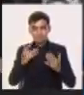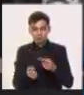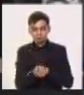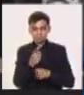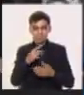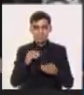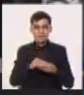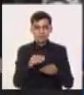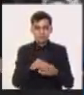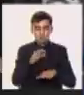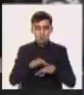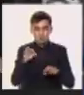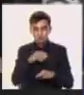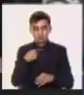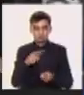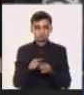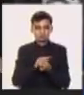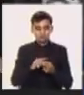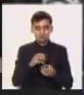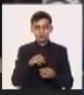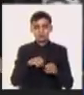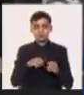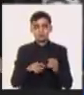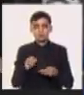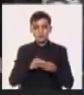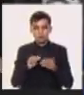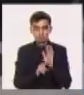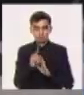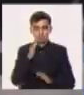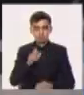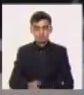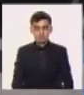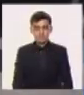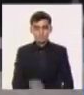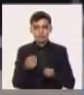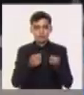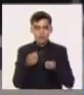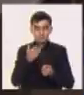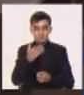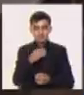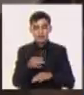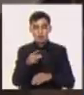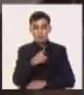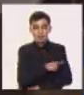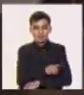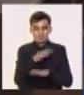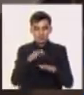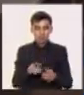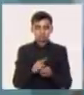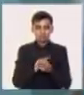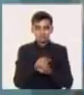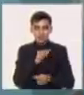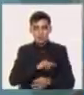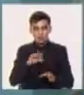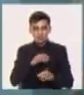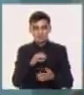время развернуть этот же наш карантинный стационар в полном объеме. По данным руководства районной больницы, для возобновления работы